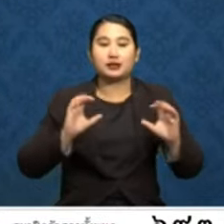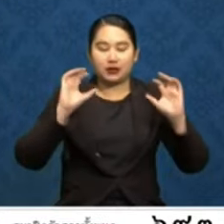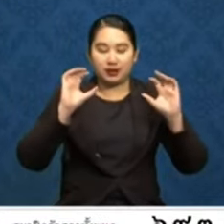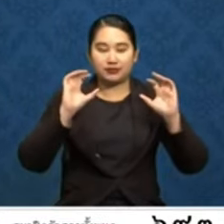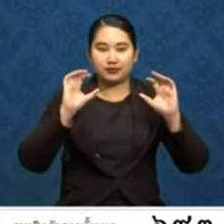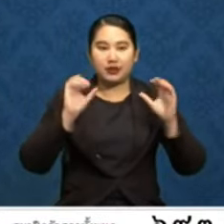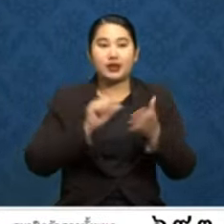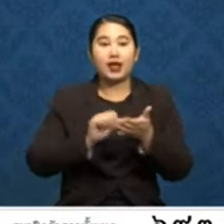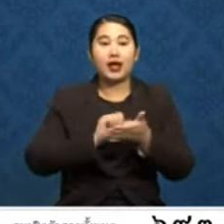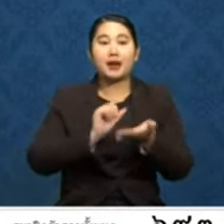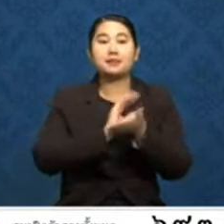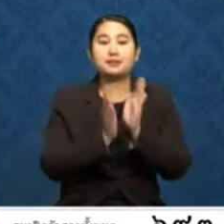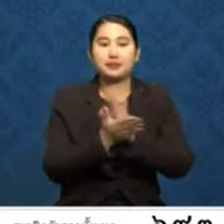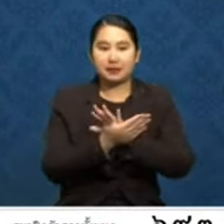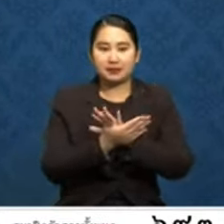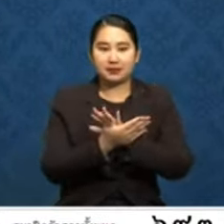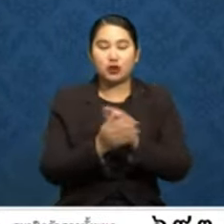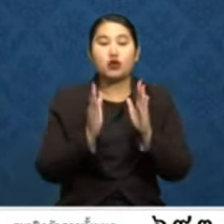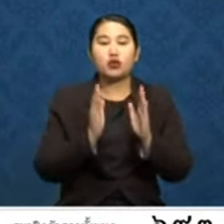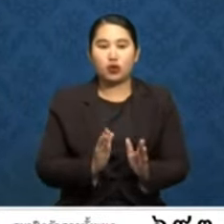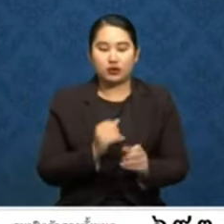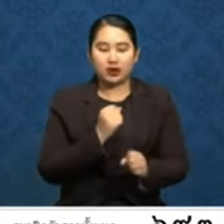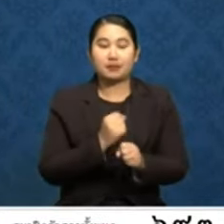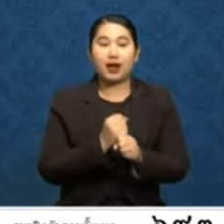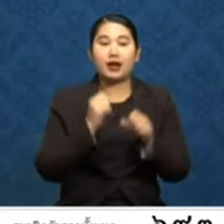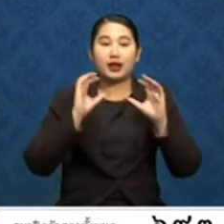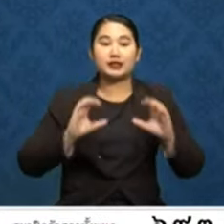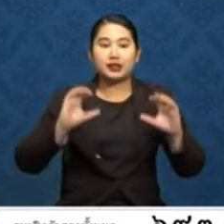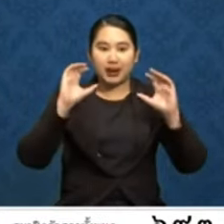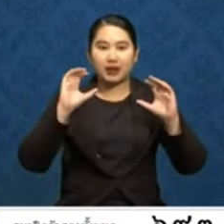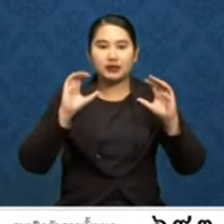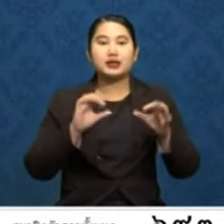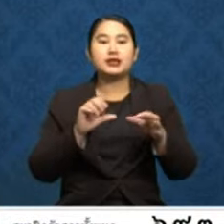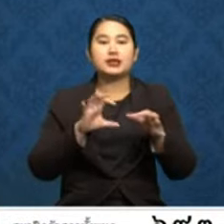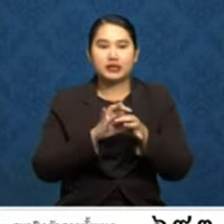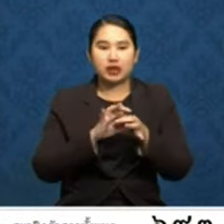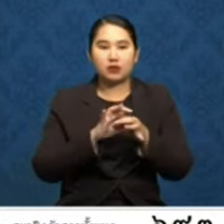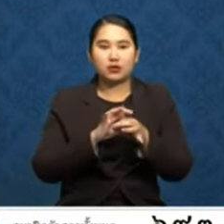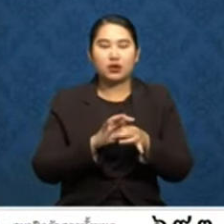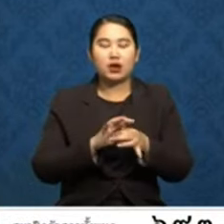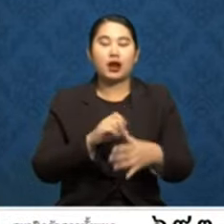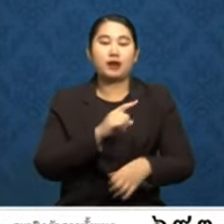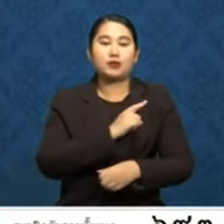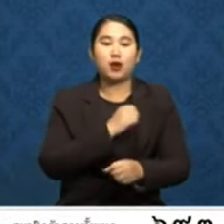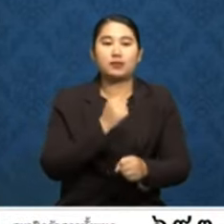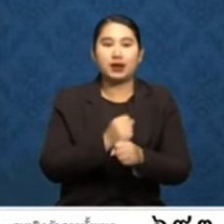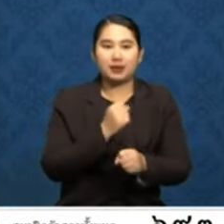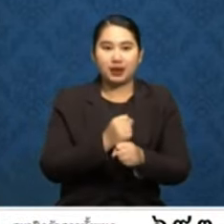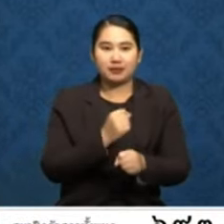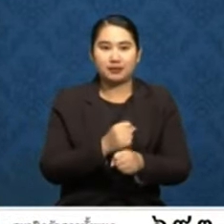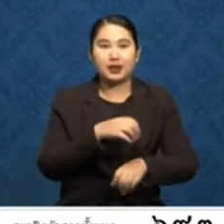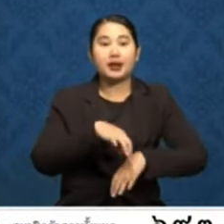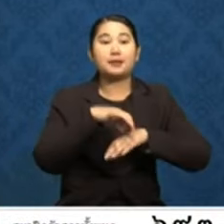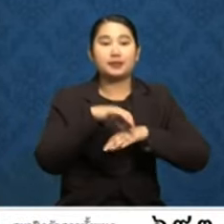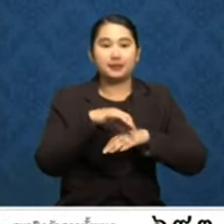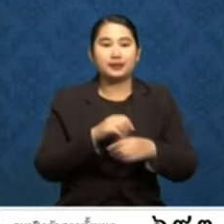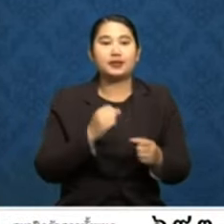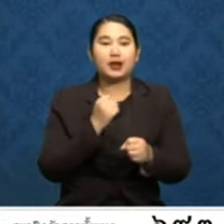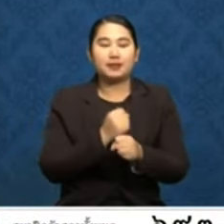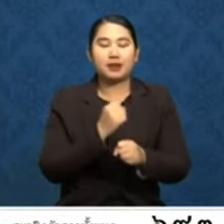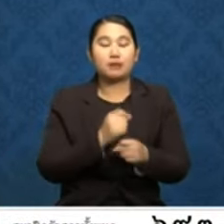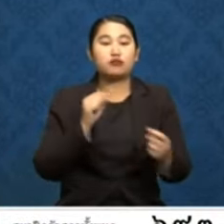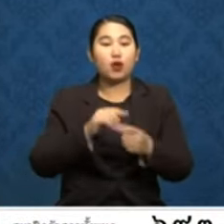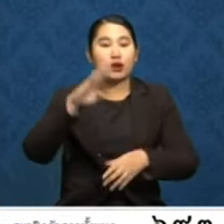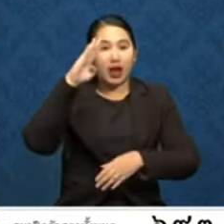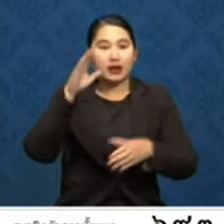ปรับขนาดและกำลังคนภาครัฐให้สอดคล้องกับภารกิจเปลี่ยนผ่านรูปแบบการเกณฑ์ทห